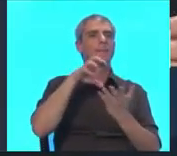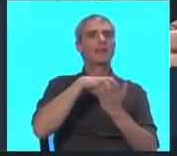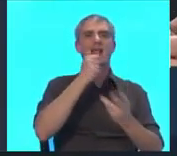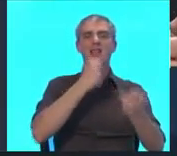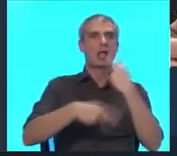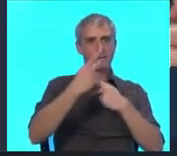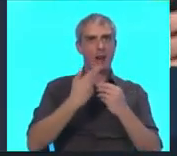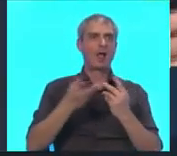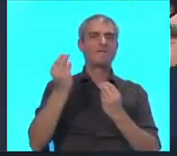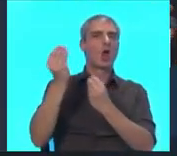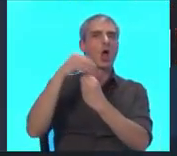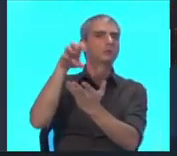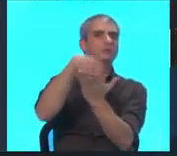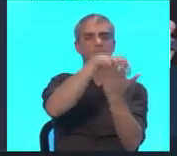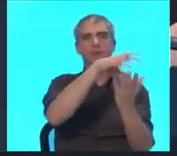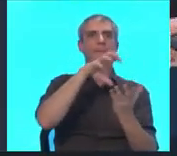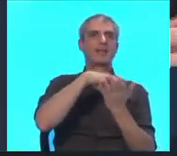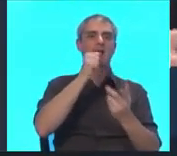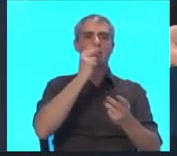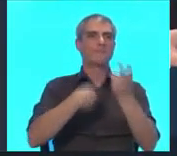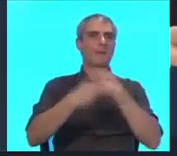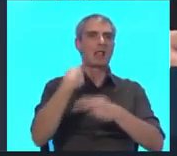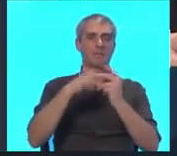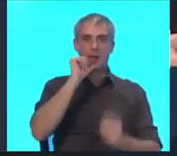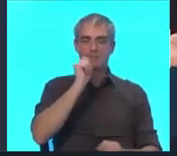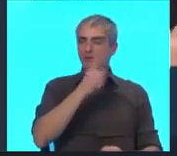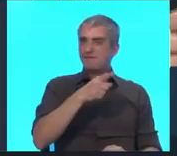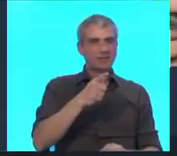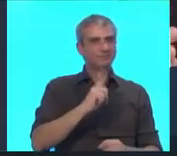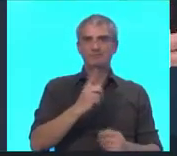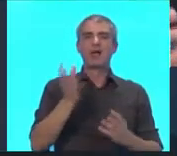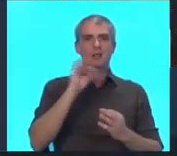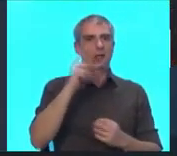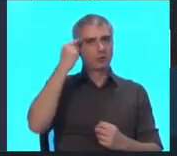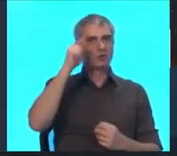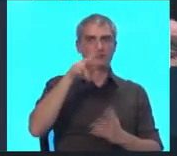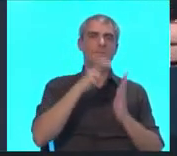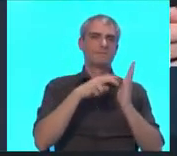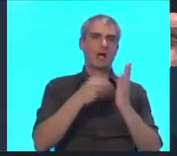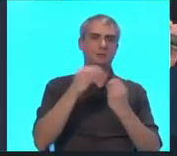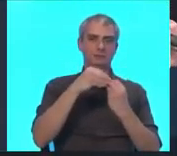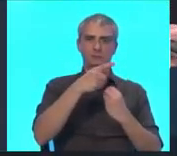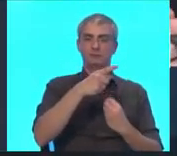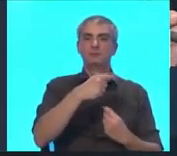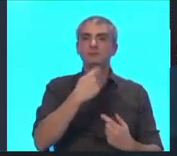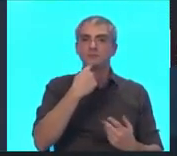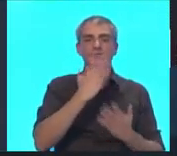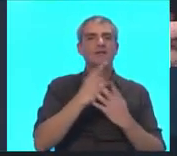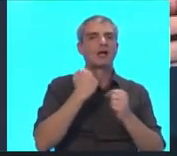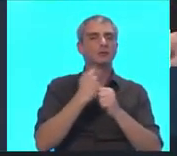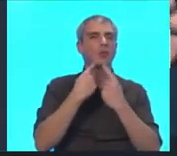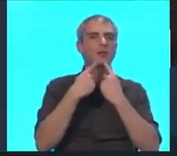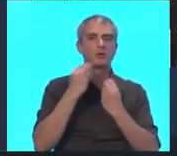מתקנים נוספים. אבל חשוב להגיד, אמיר, שהצעד הזה לא יורד מהפרק. גורם בכיר סיפר לנו שהתקיים דיון המשך